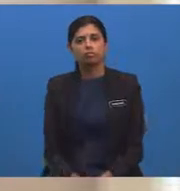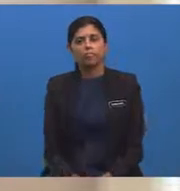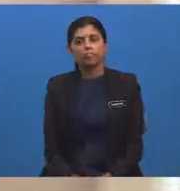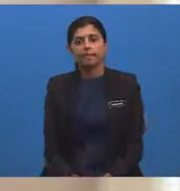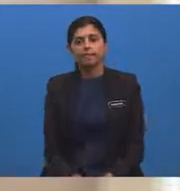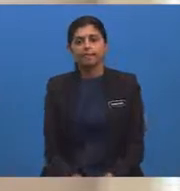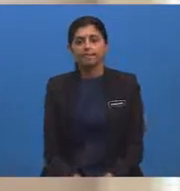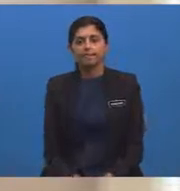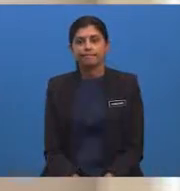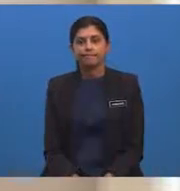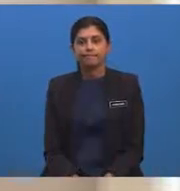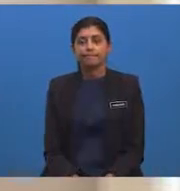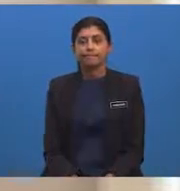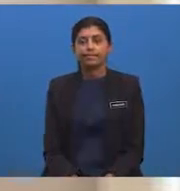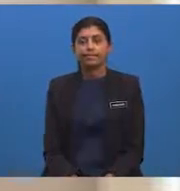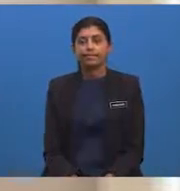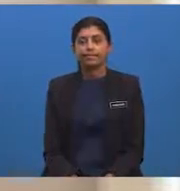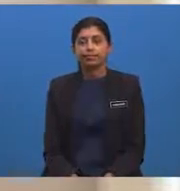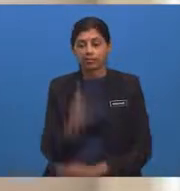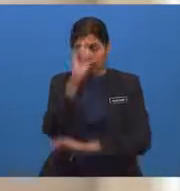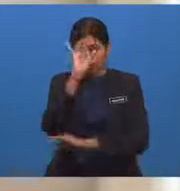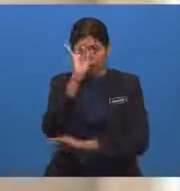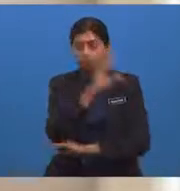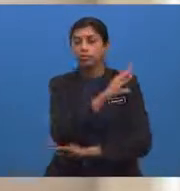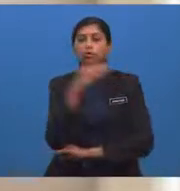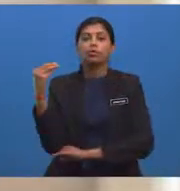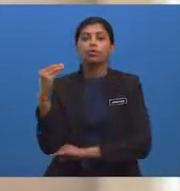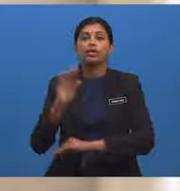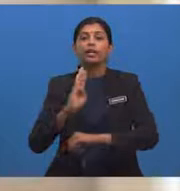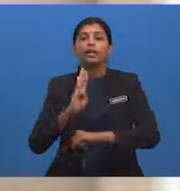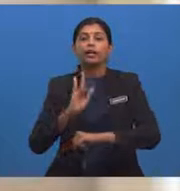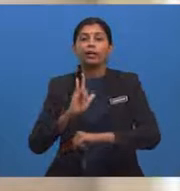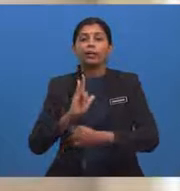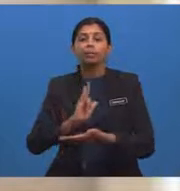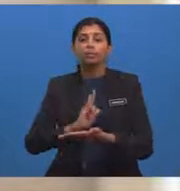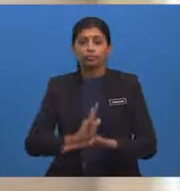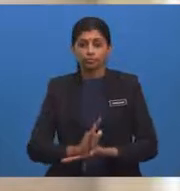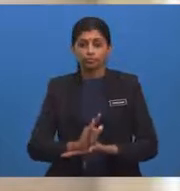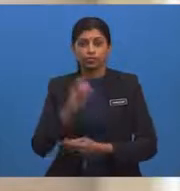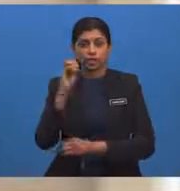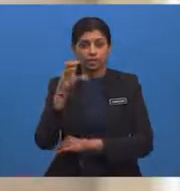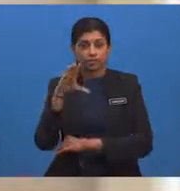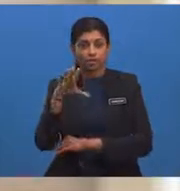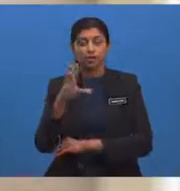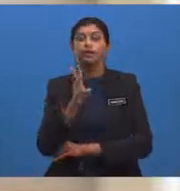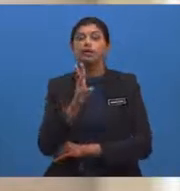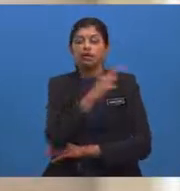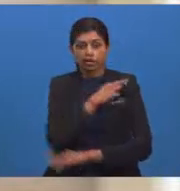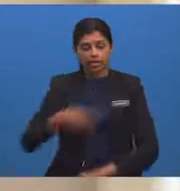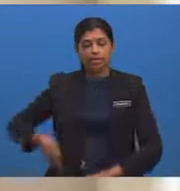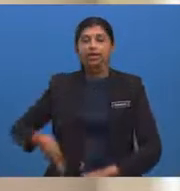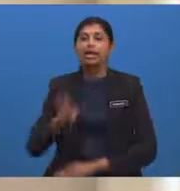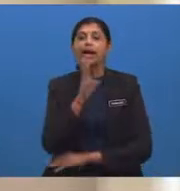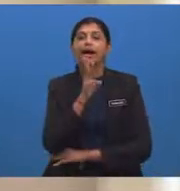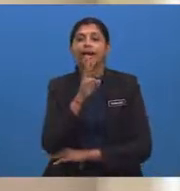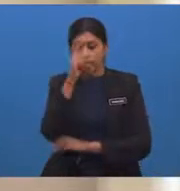Ketika pengaruh Hindu dan Buddha berkembang, raja dianggap sebagai titisan dewa dan mesti dihormati. Kenapa raja